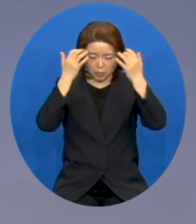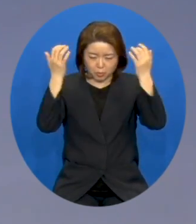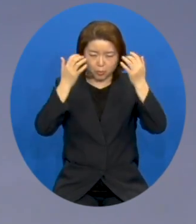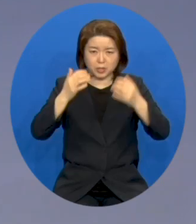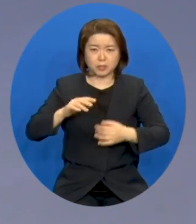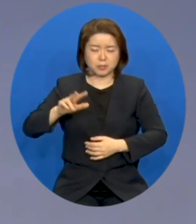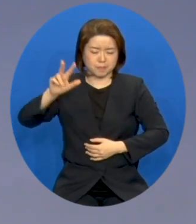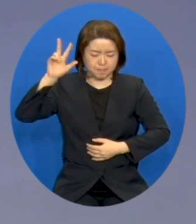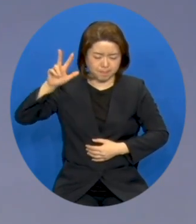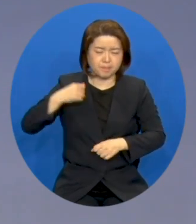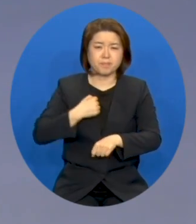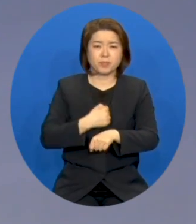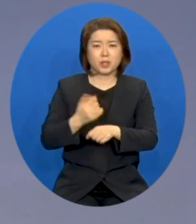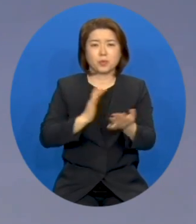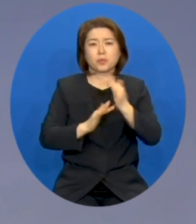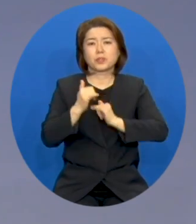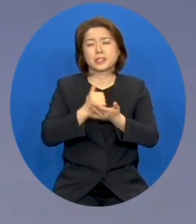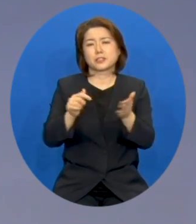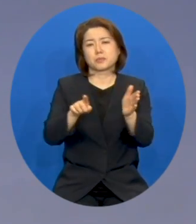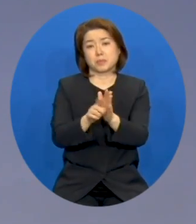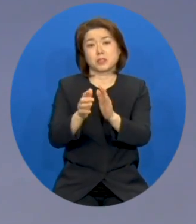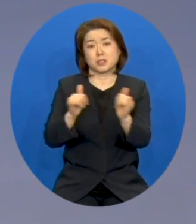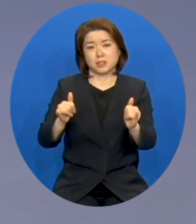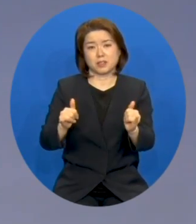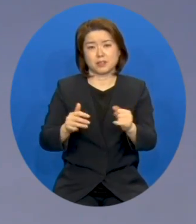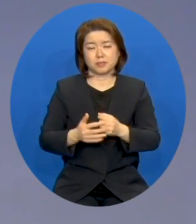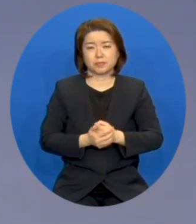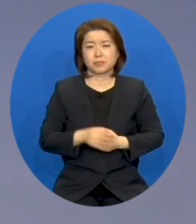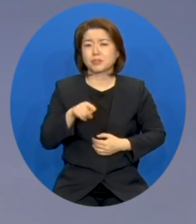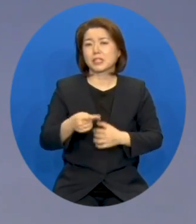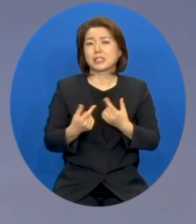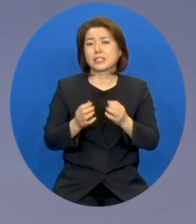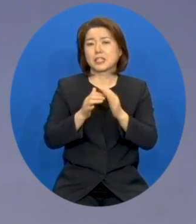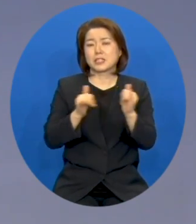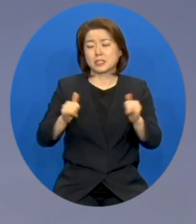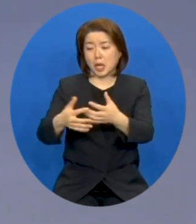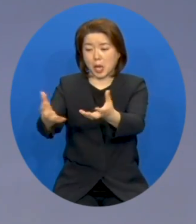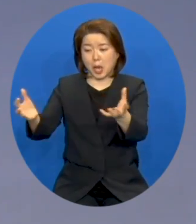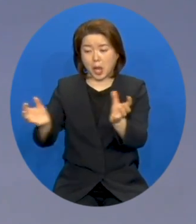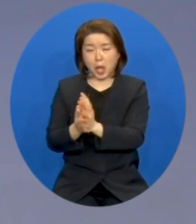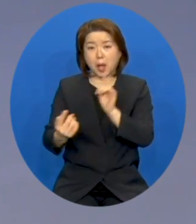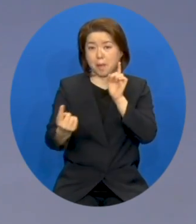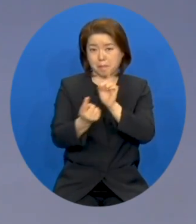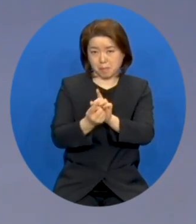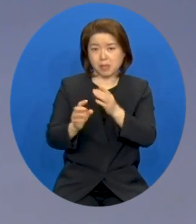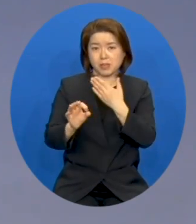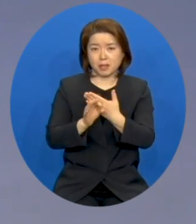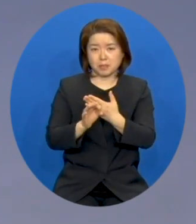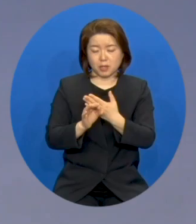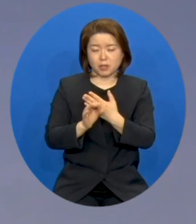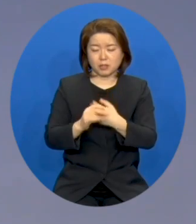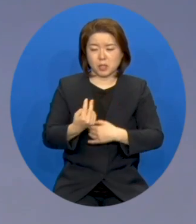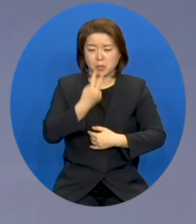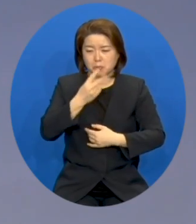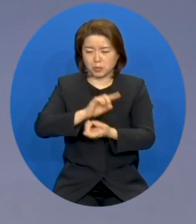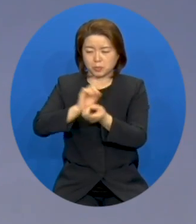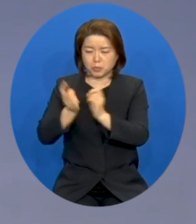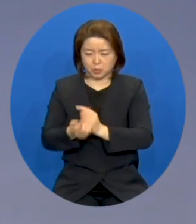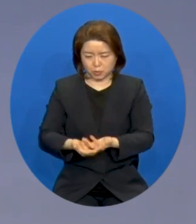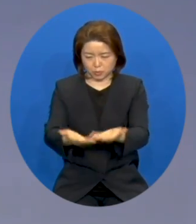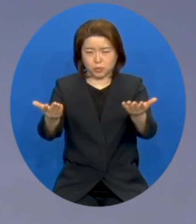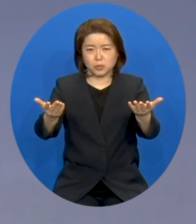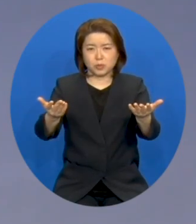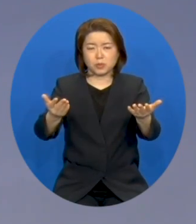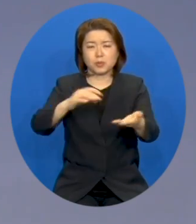각오하고 예수를 믿은 사람들. 이런 사람들끼리 만나면 목숨도 서로 내어놓을 만큼